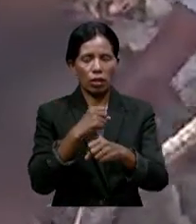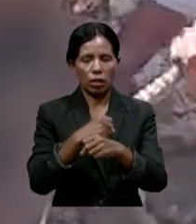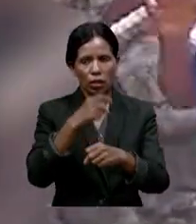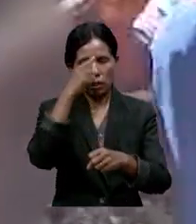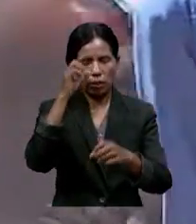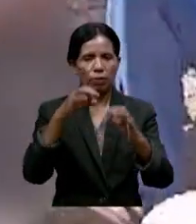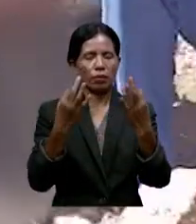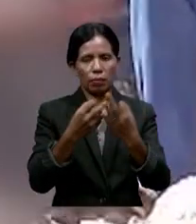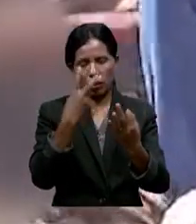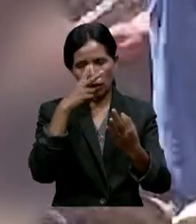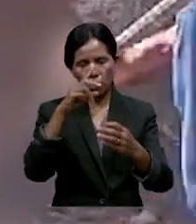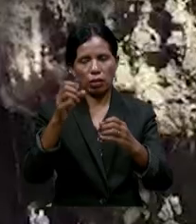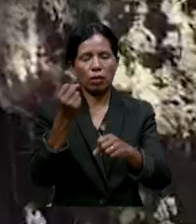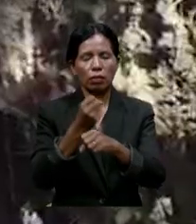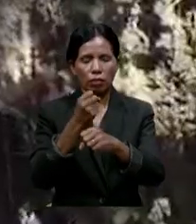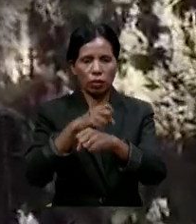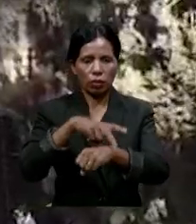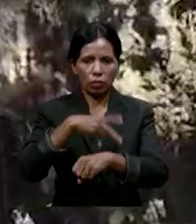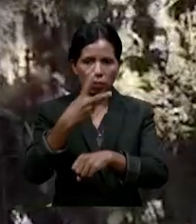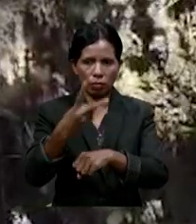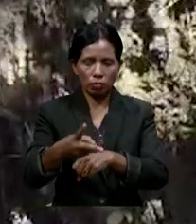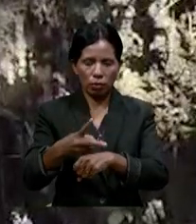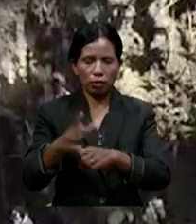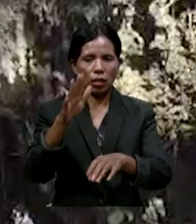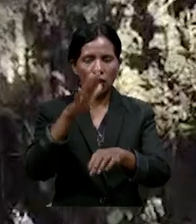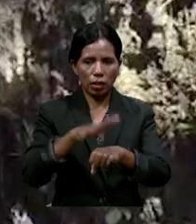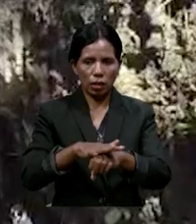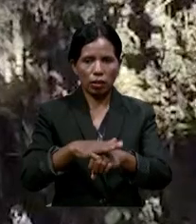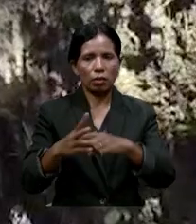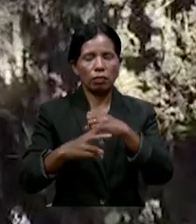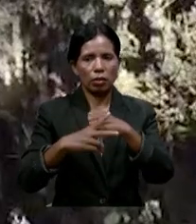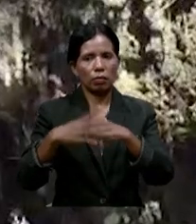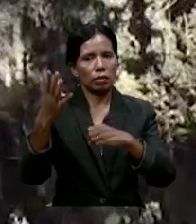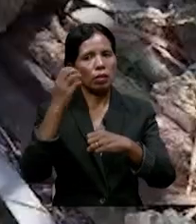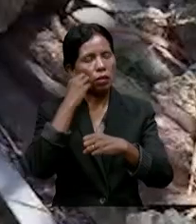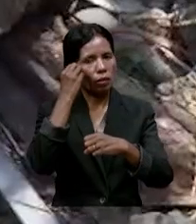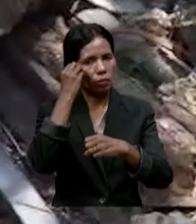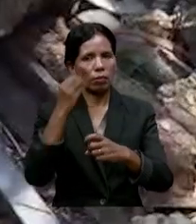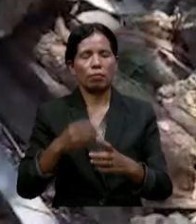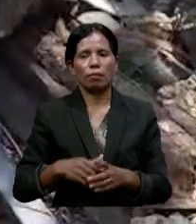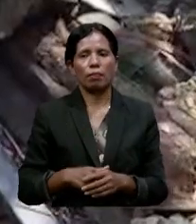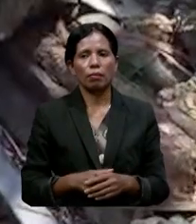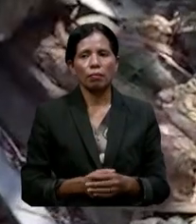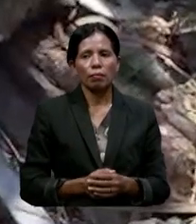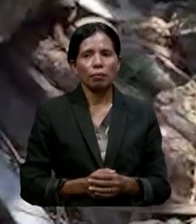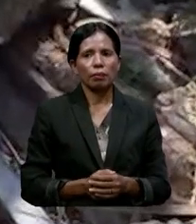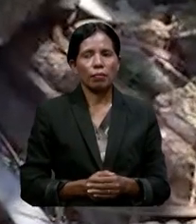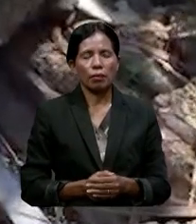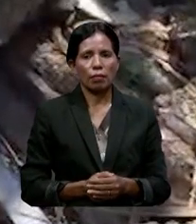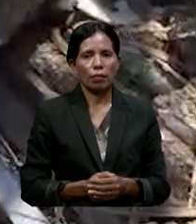tamba família hare bai hira fatuk monu podi hanian vítima nebe ia hela umalaran Feliciano Venancio Belo, ZMN.